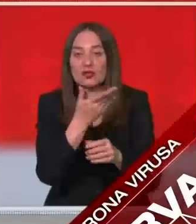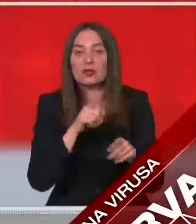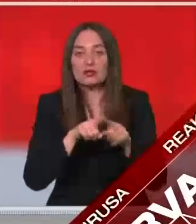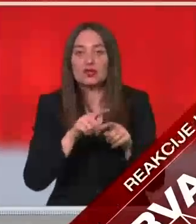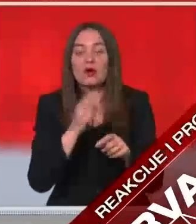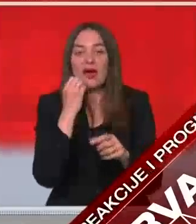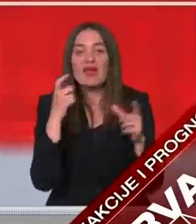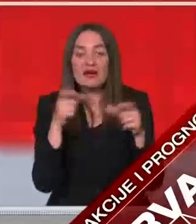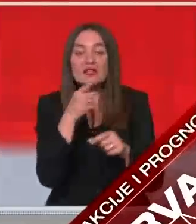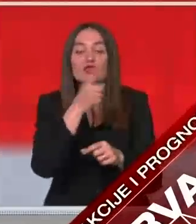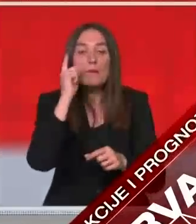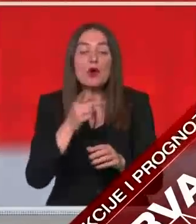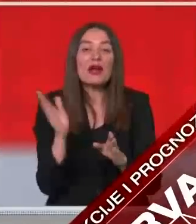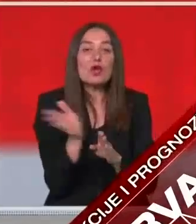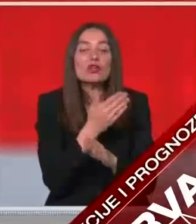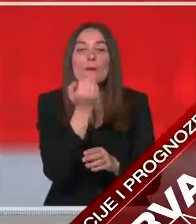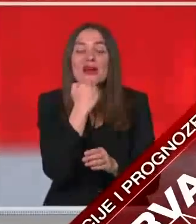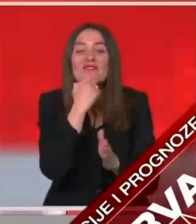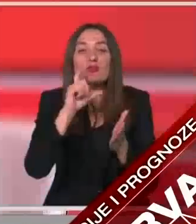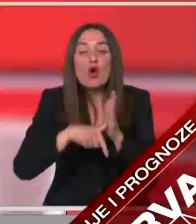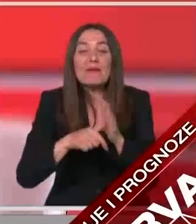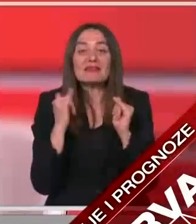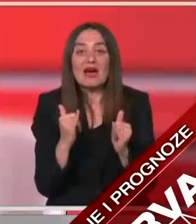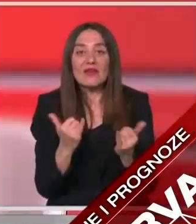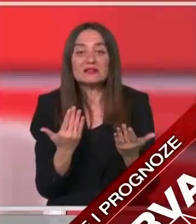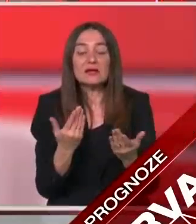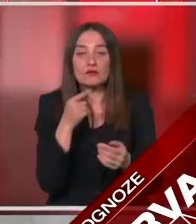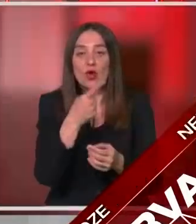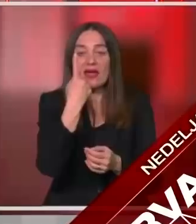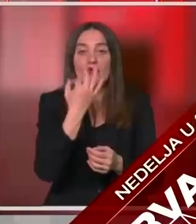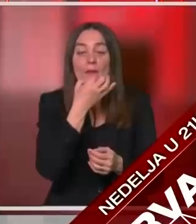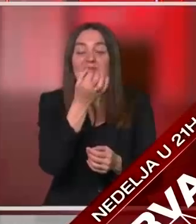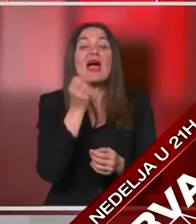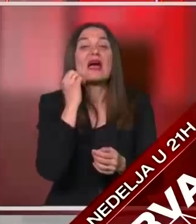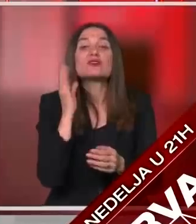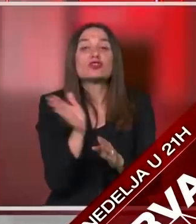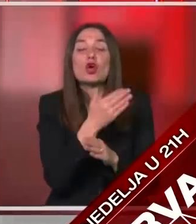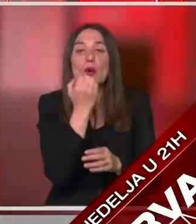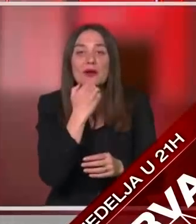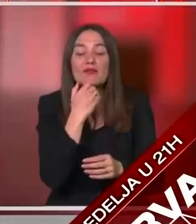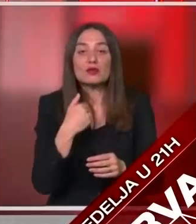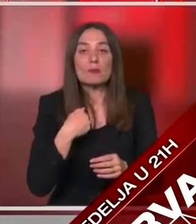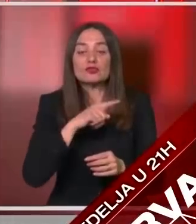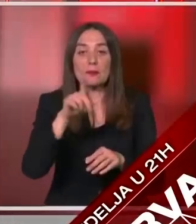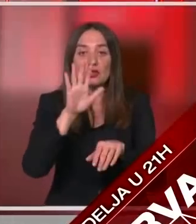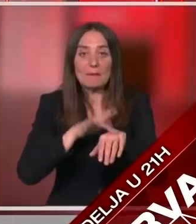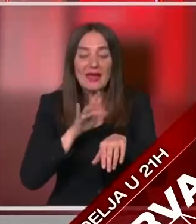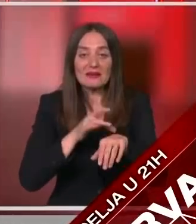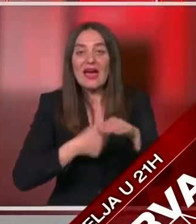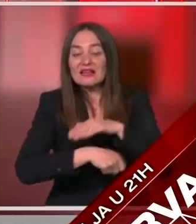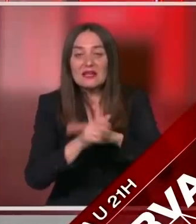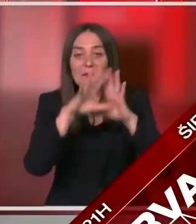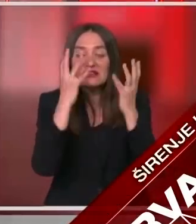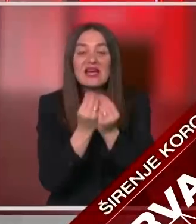tako, to mora da ode u privredu odmah. E pa to danas je jedno od pitanja. Pa nema šta. Kad će da ode u privredu? Nema šta. Mi ćemo do petka izlazimo sa celim